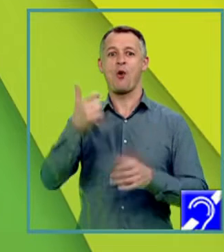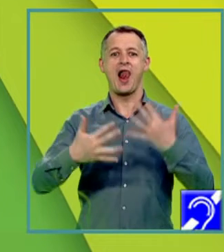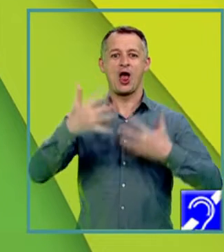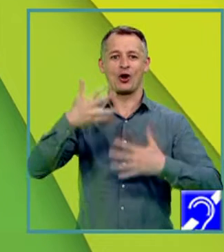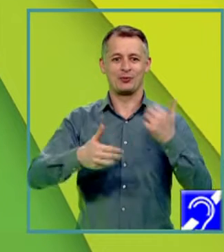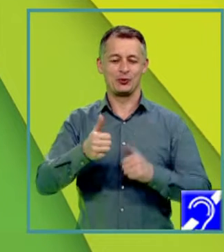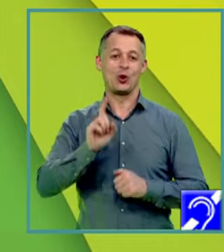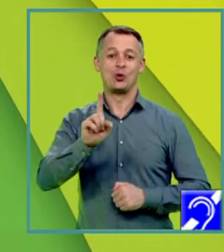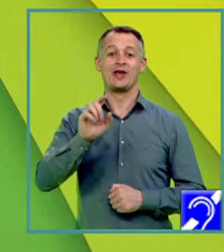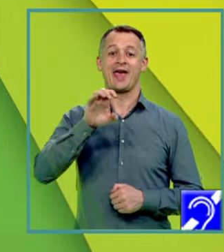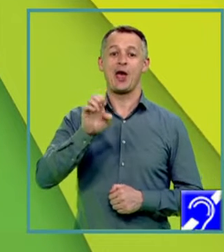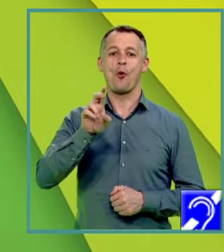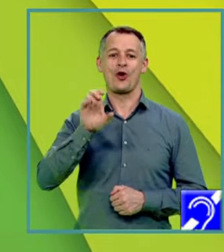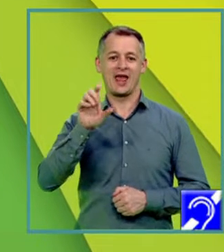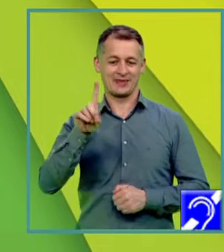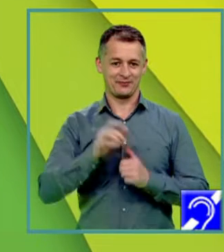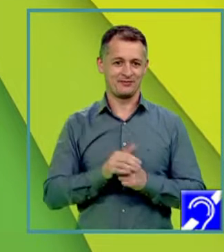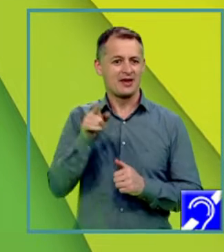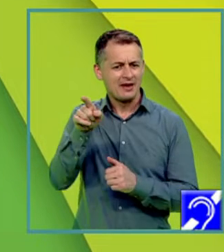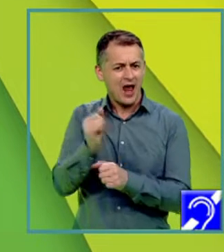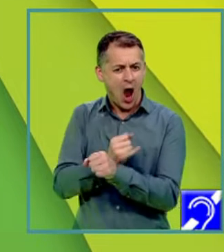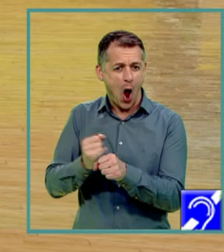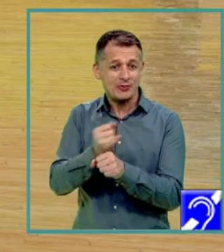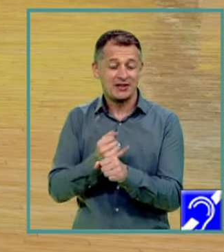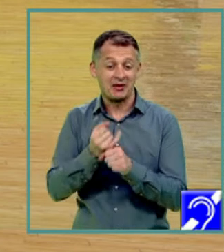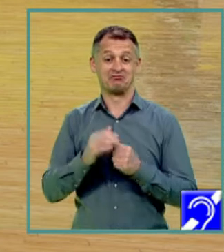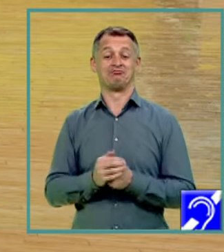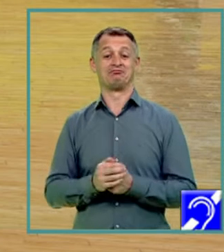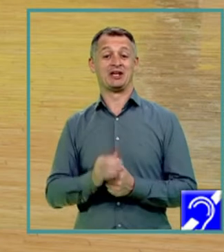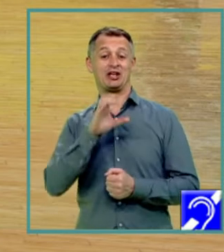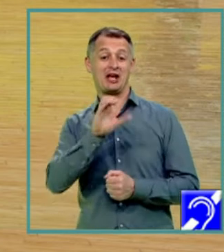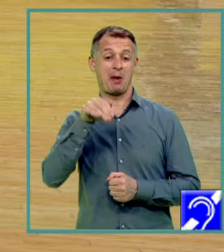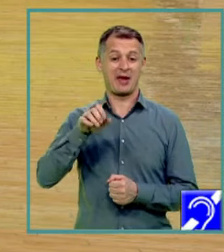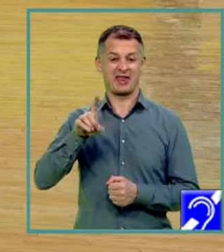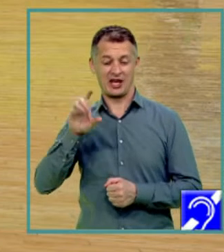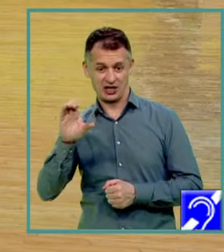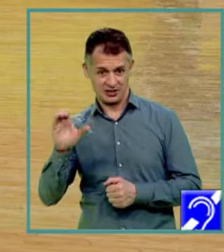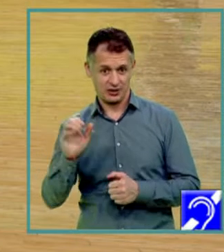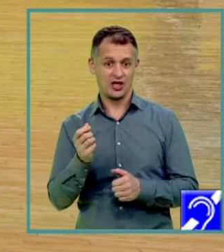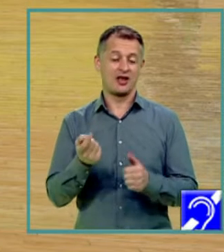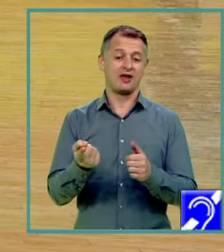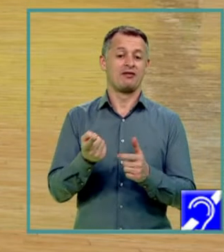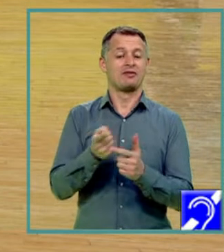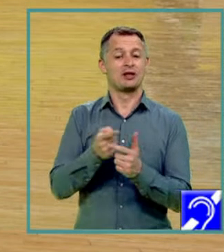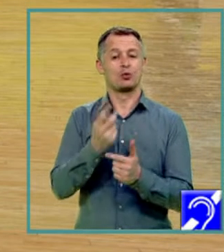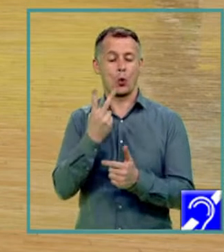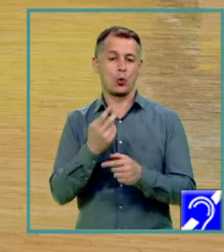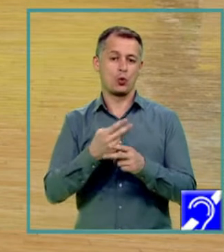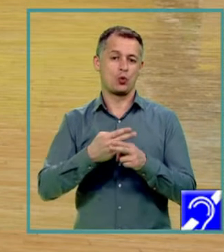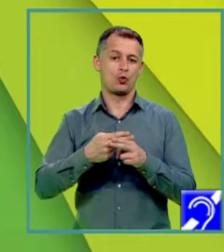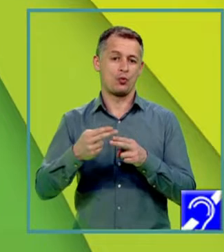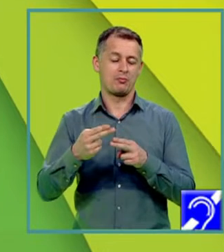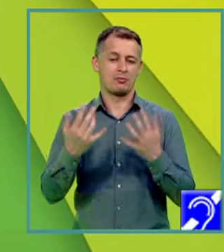numit algoritmul lui Euclid euclidea observat că cmmdc dintre două numere naturale a și b Rămâne